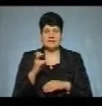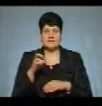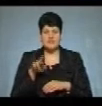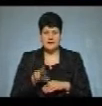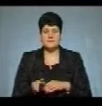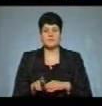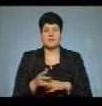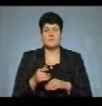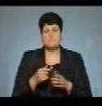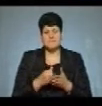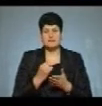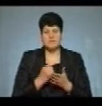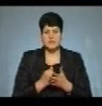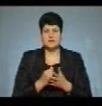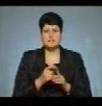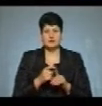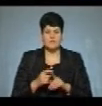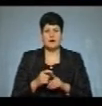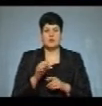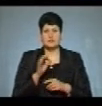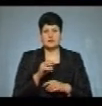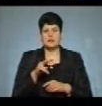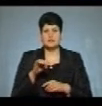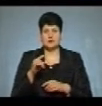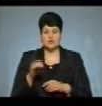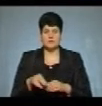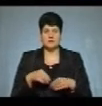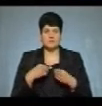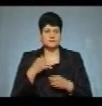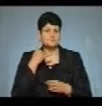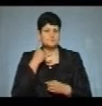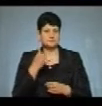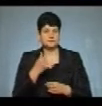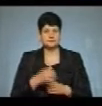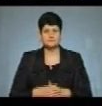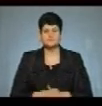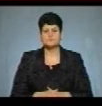Гевко, підтвердила слова Олександра Лазарчука. Вона дала нам коментар телефоном.